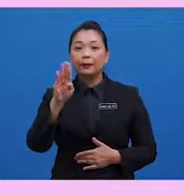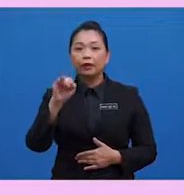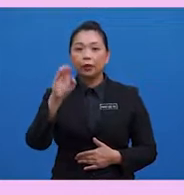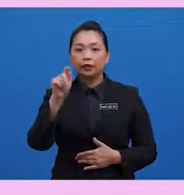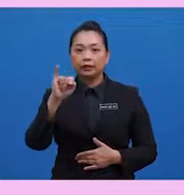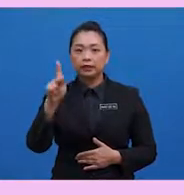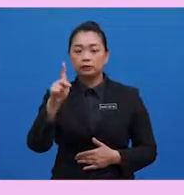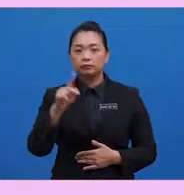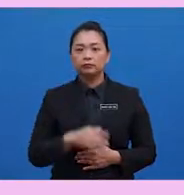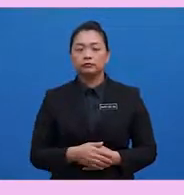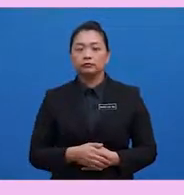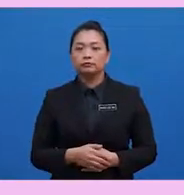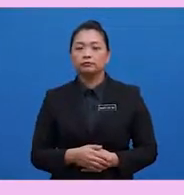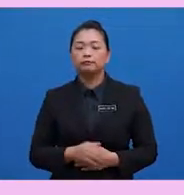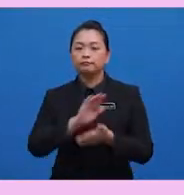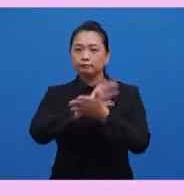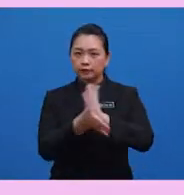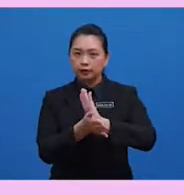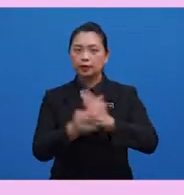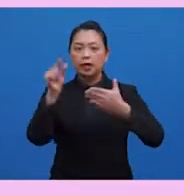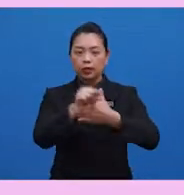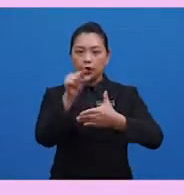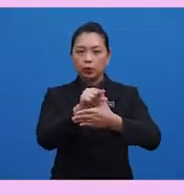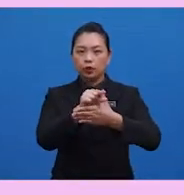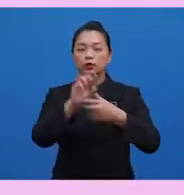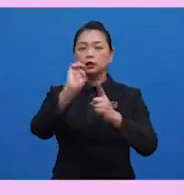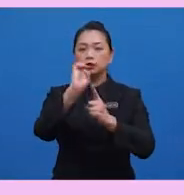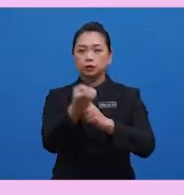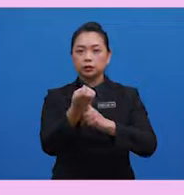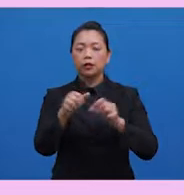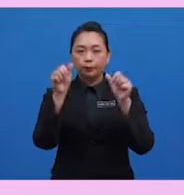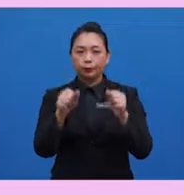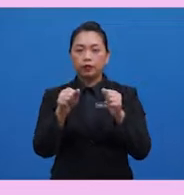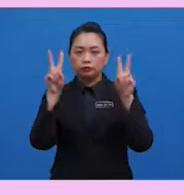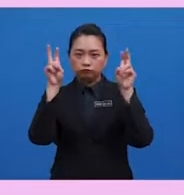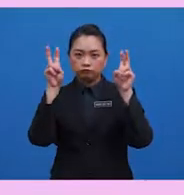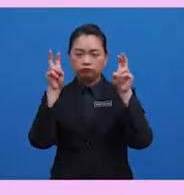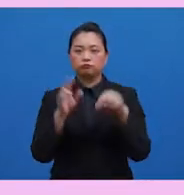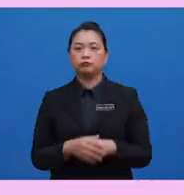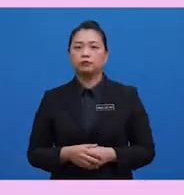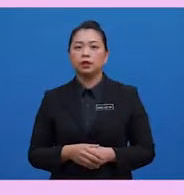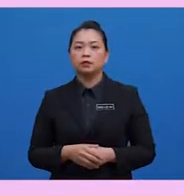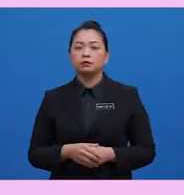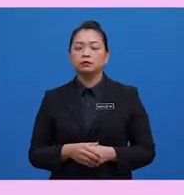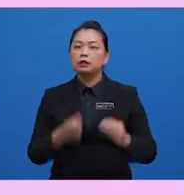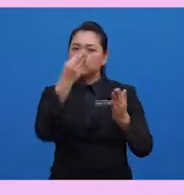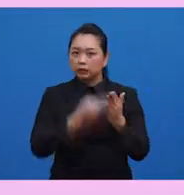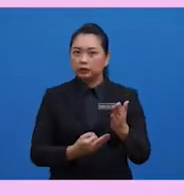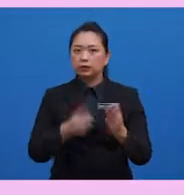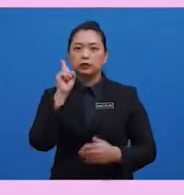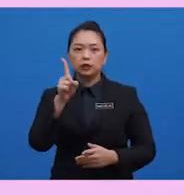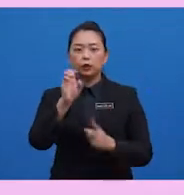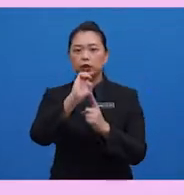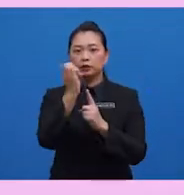abiotik. Jadi, gangguan ekosistem boleh ditakrifkan sebagai kegagalan sebuah